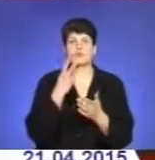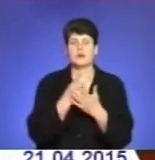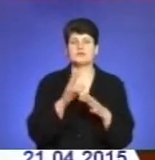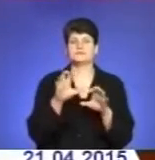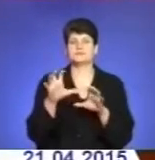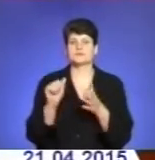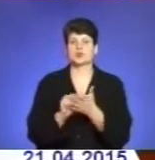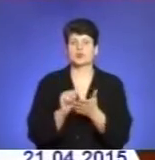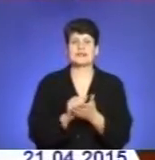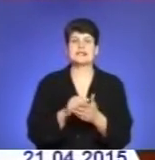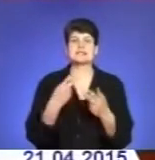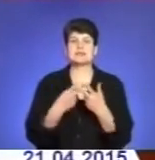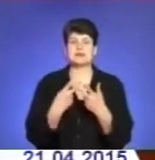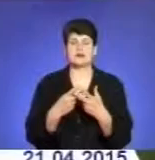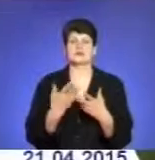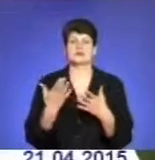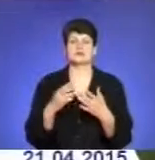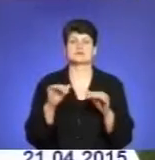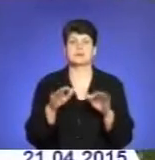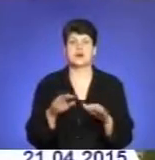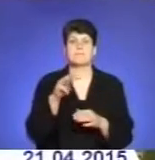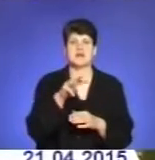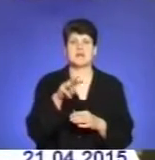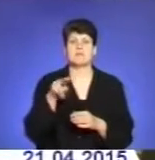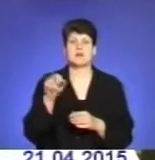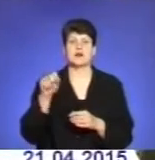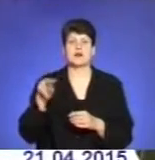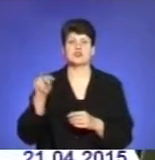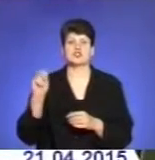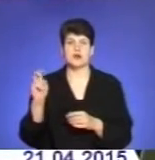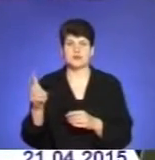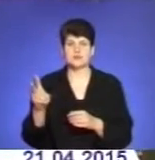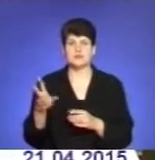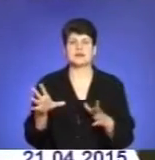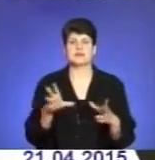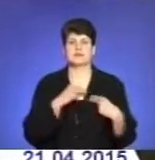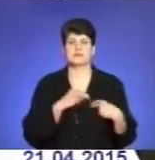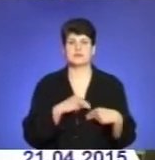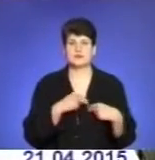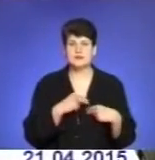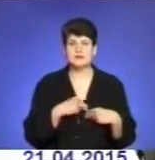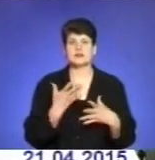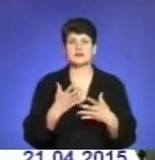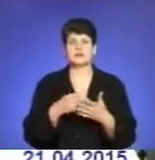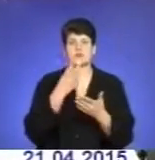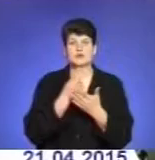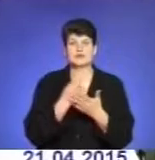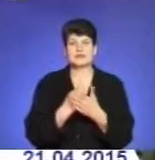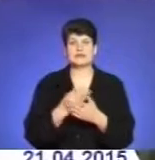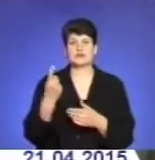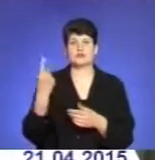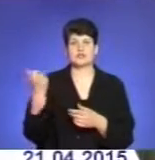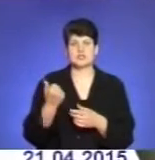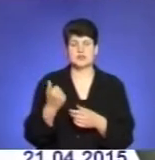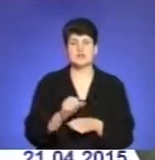документи з кримінальної справи учасниці останнього бою Марії Пальчак. Співробітники Бережанського краєзнавчого музею анонсували тиждень повстанського